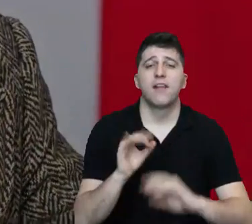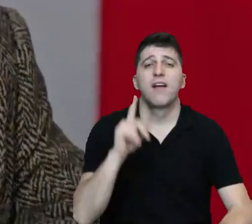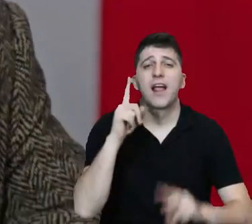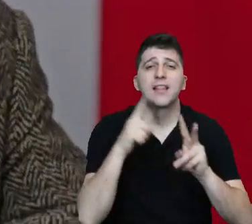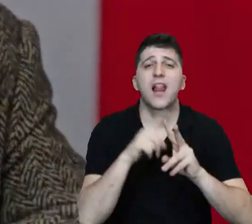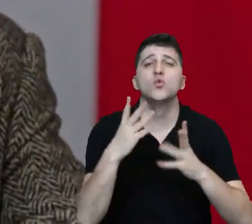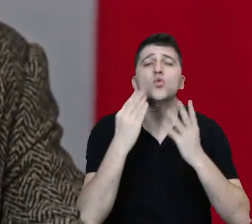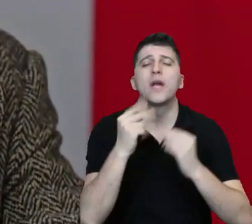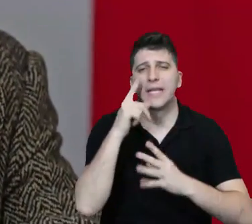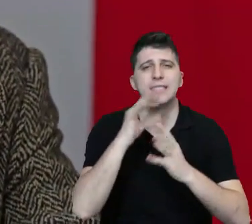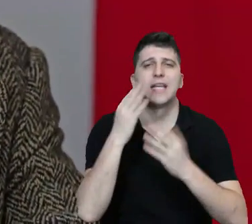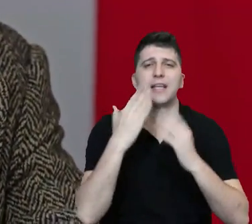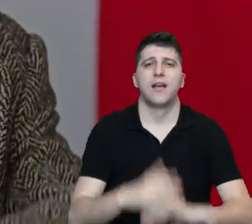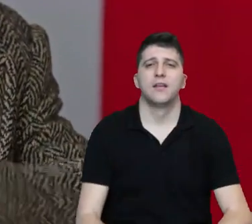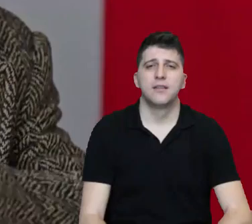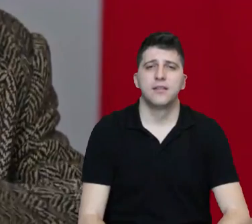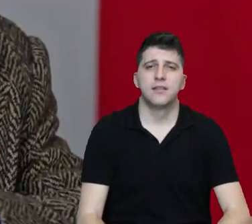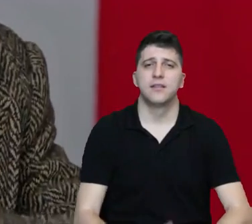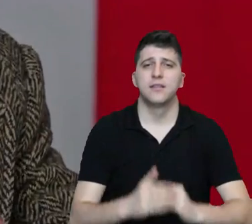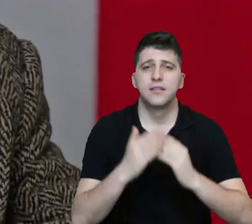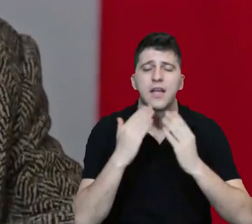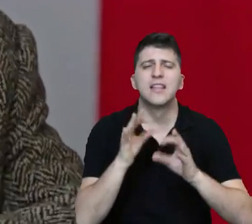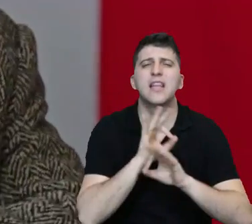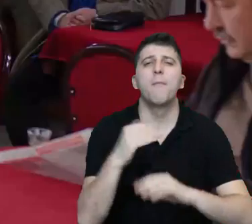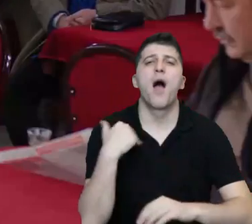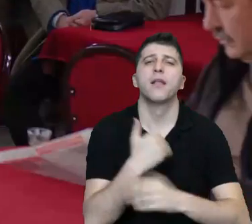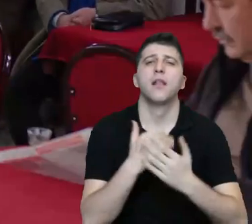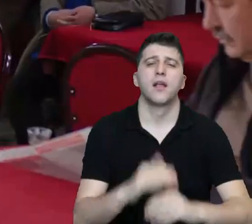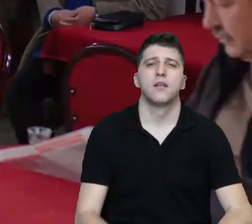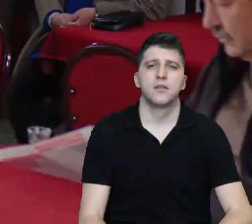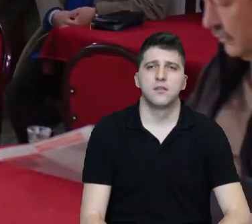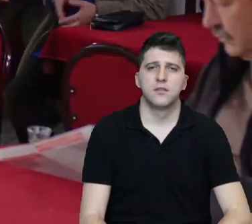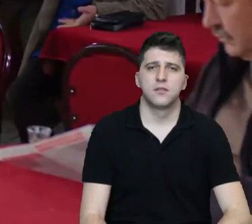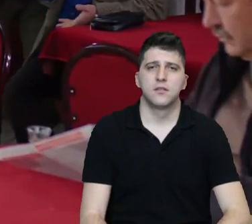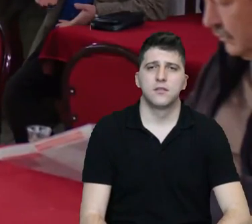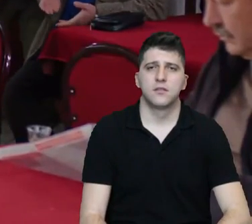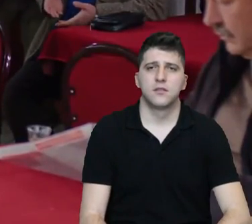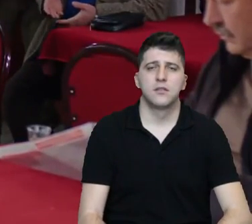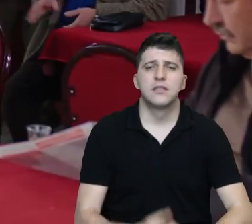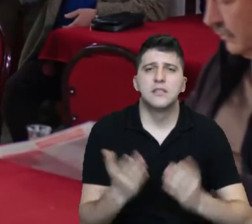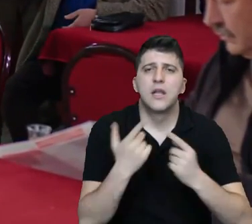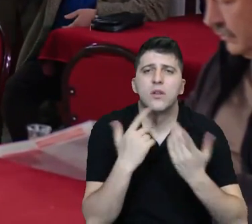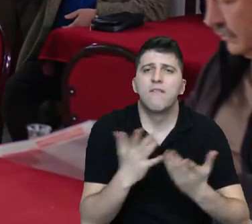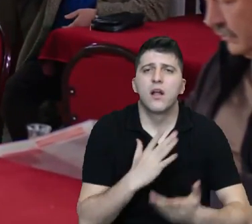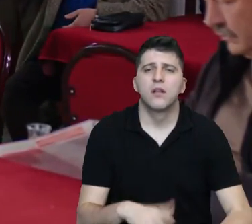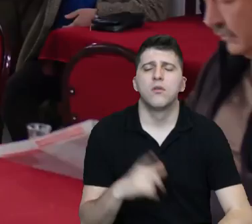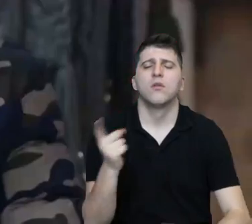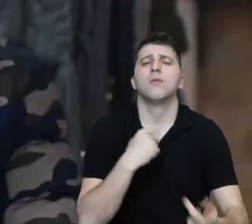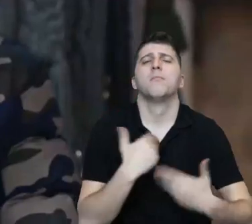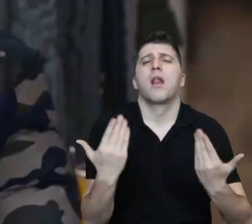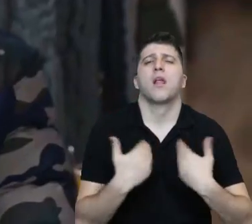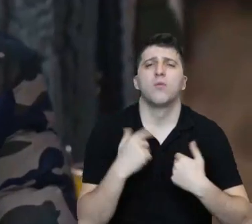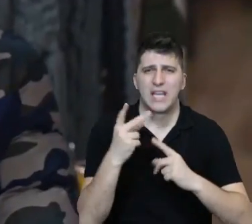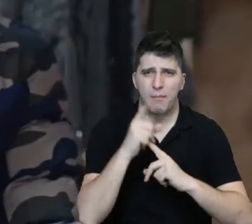vallahi Nalan çok iyi bir insan ya. Yani ideal anne oğlum. Ne bilir? Ben onu bunu bilmem arkadaş.